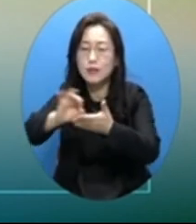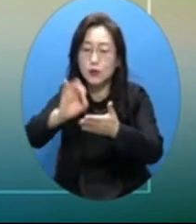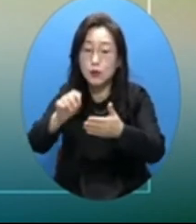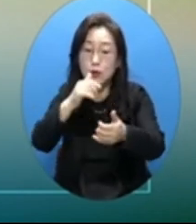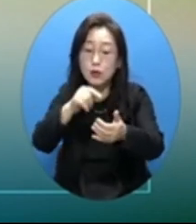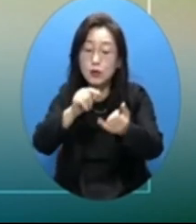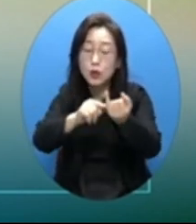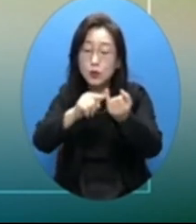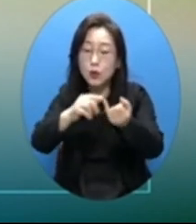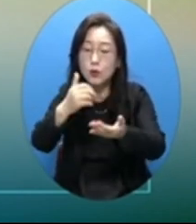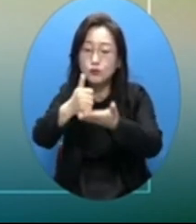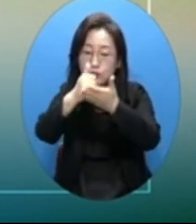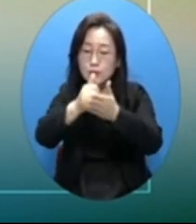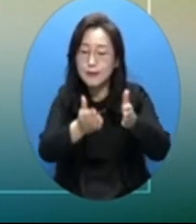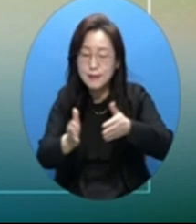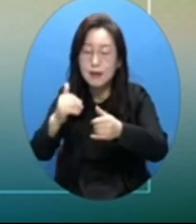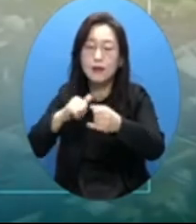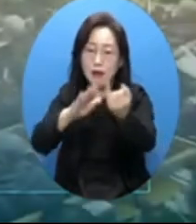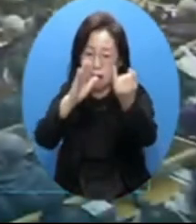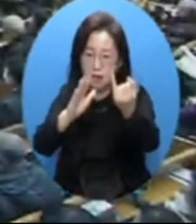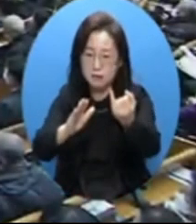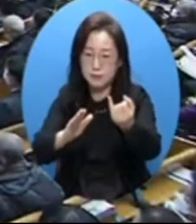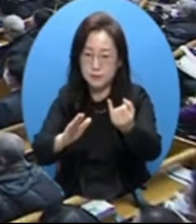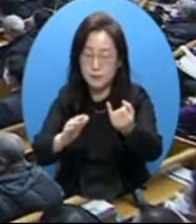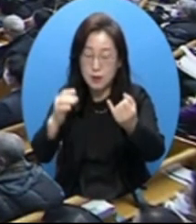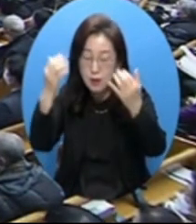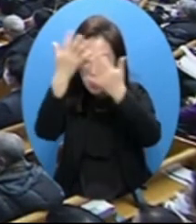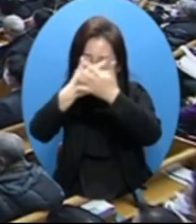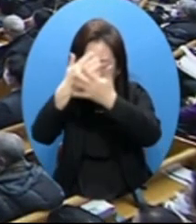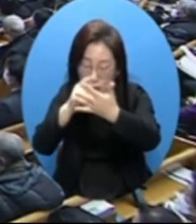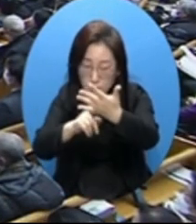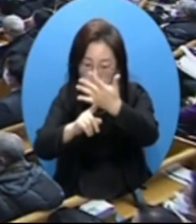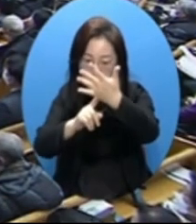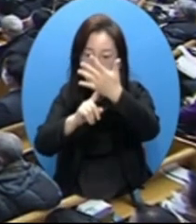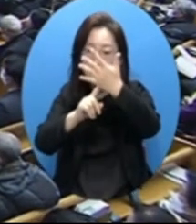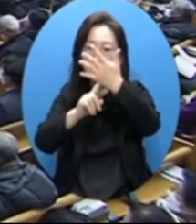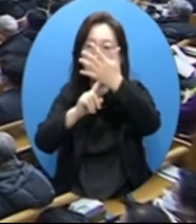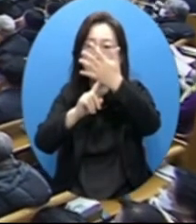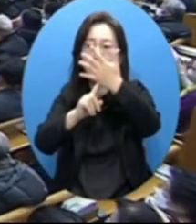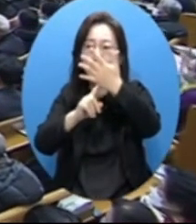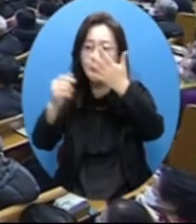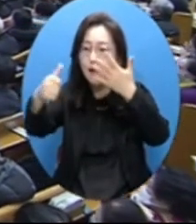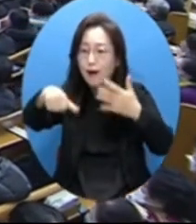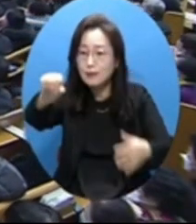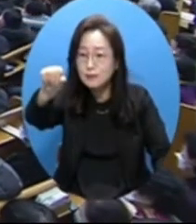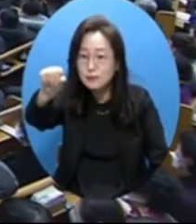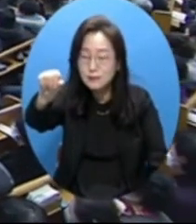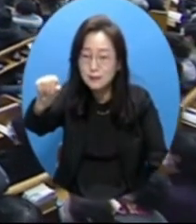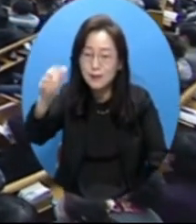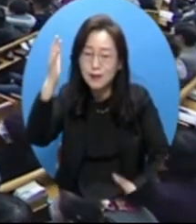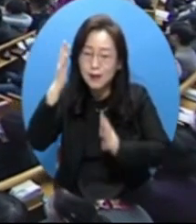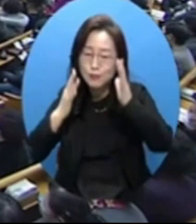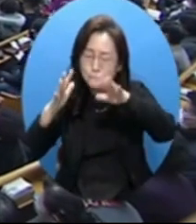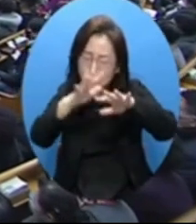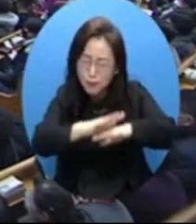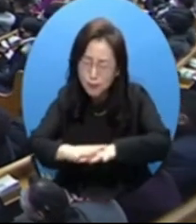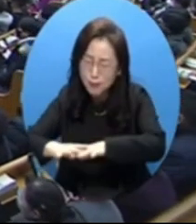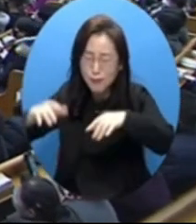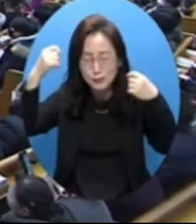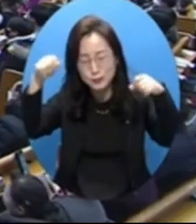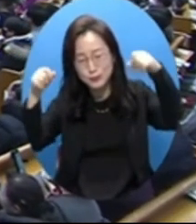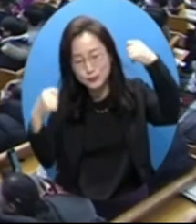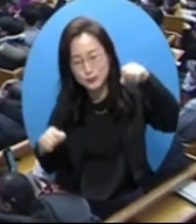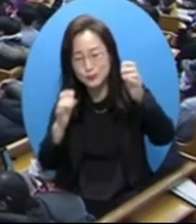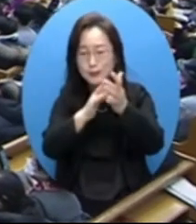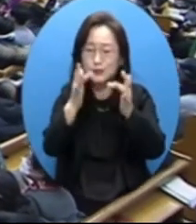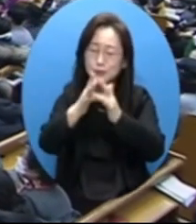길을 가라 그리고 환상을 보여주는데 아들이 막 그 전 초월해서 춤을 추며 기쁘게 예수께